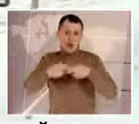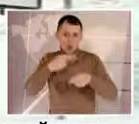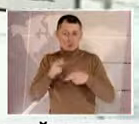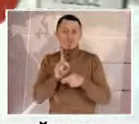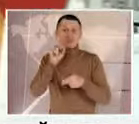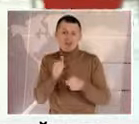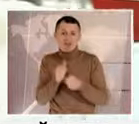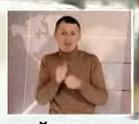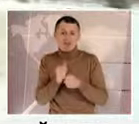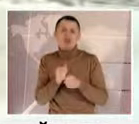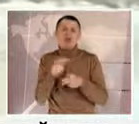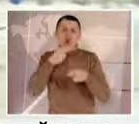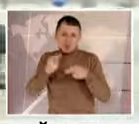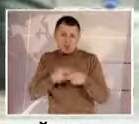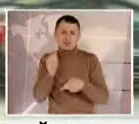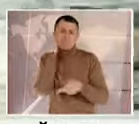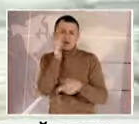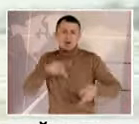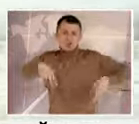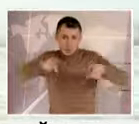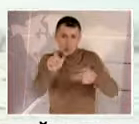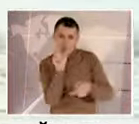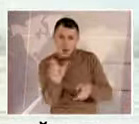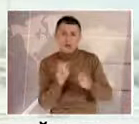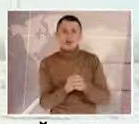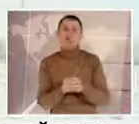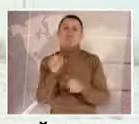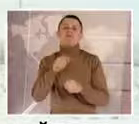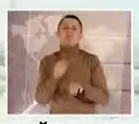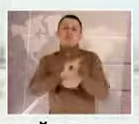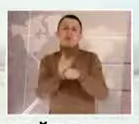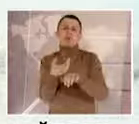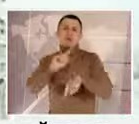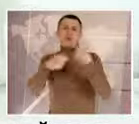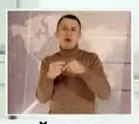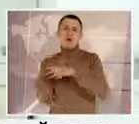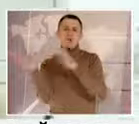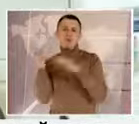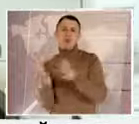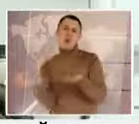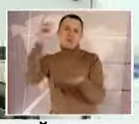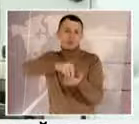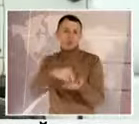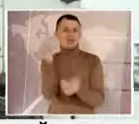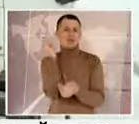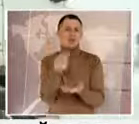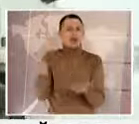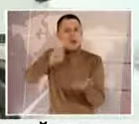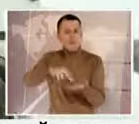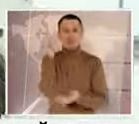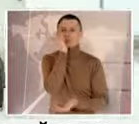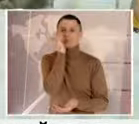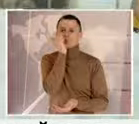însă, deși îndepărtează zăpada de pe acest tronson de drum, ea este imediat viscolită de vântul puternic și așezată înapoi